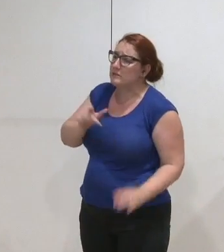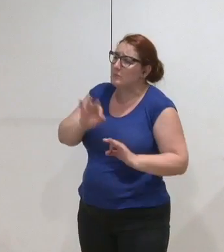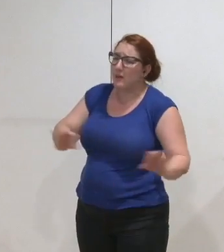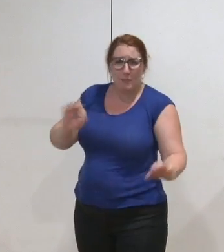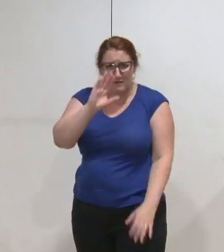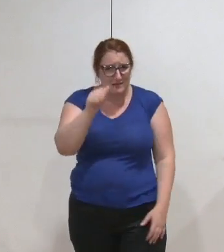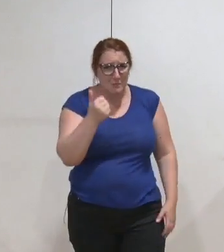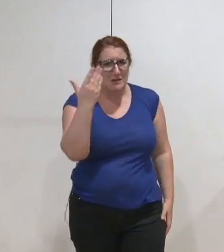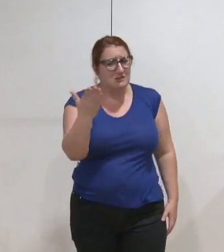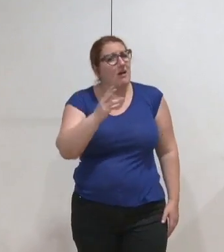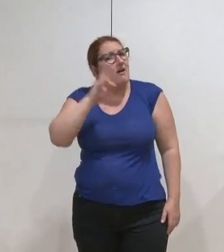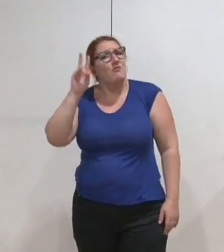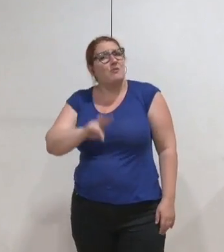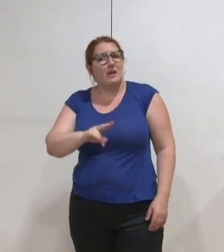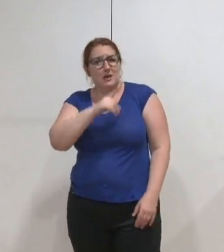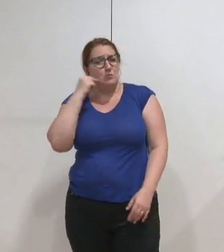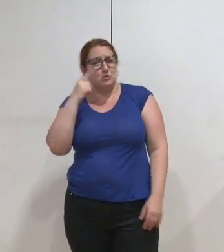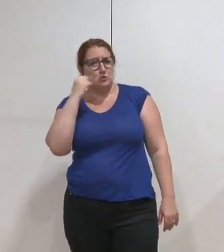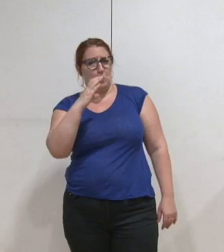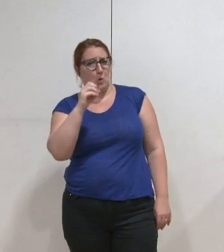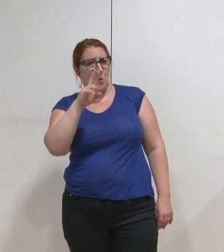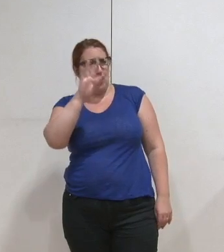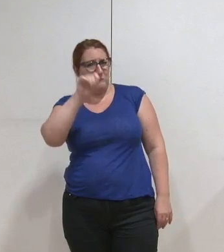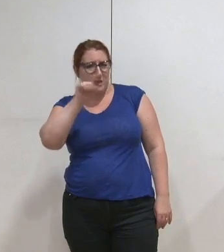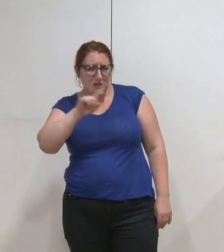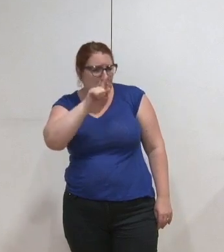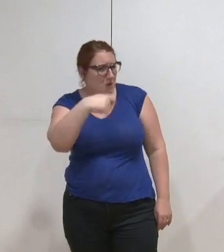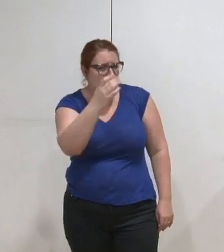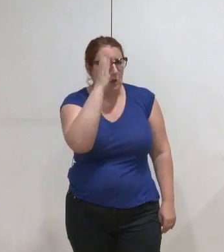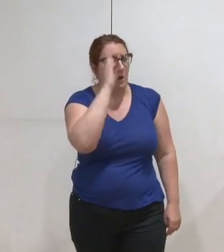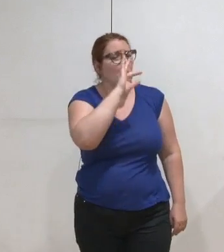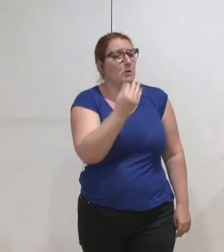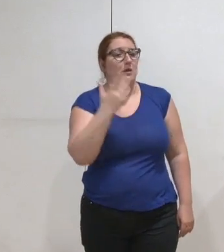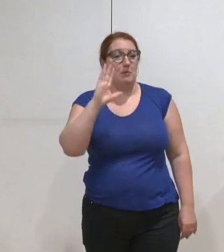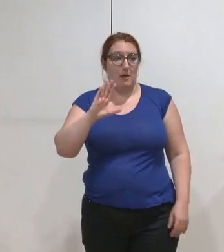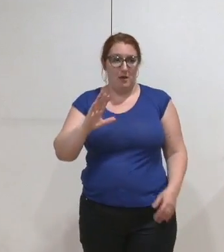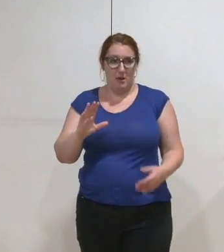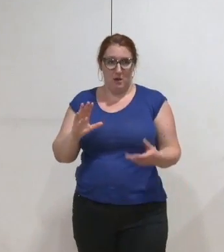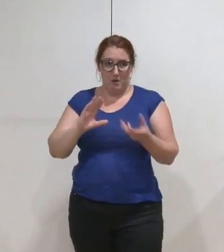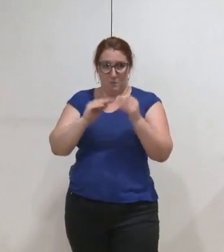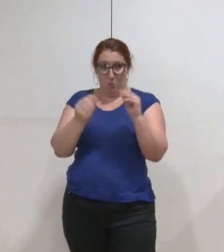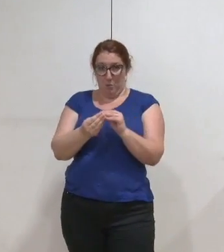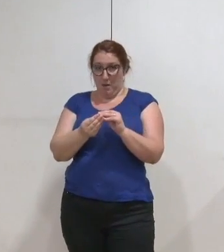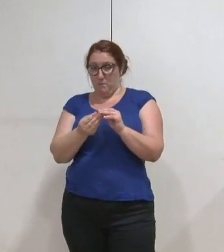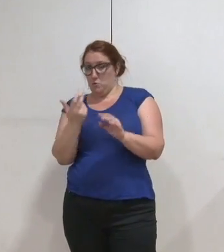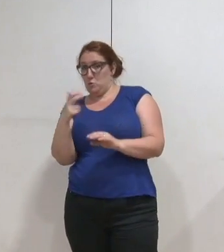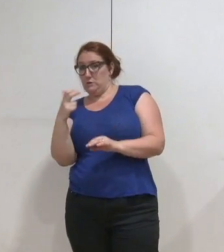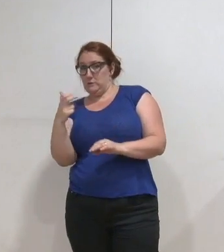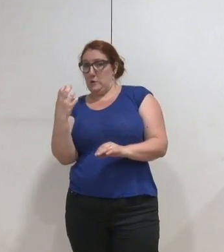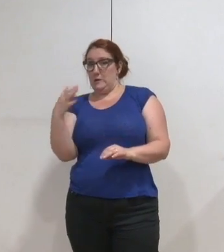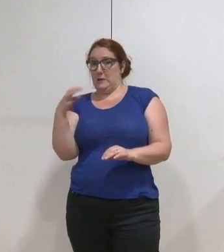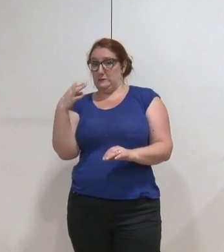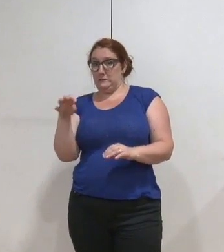soyons insensibles à la présentation de Monsieur Coutaz mais il est clair qu'en résolvant plus ou moins le problème de ces 300 ou 400